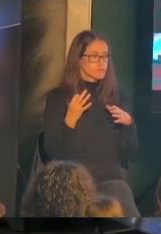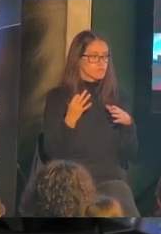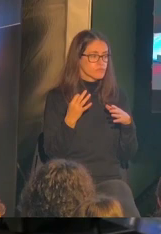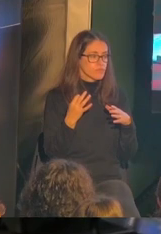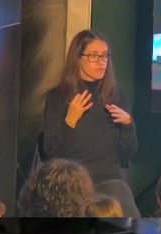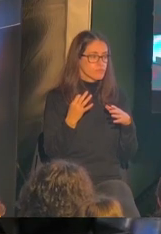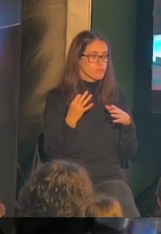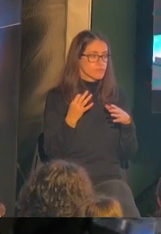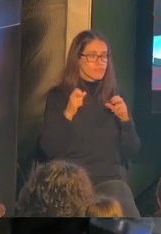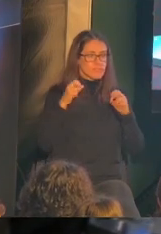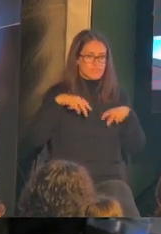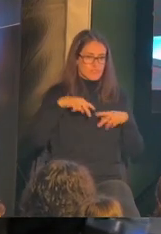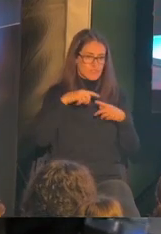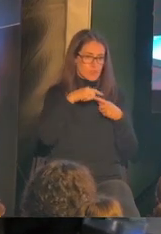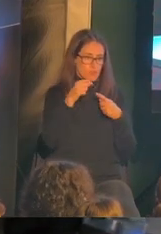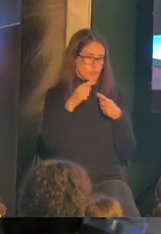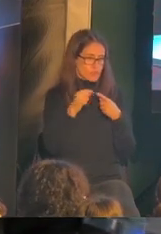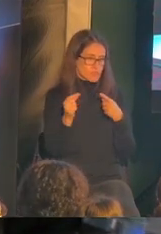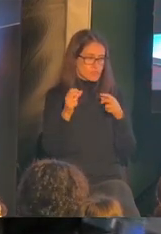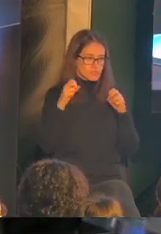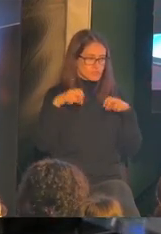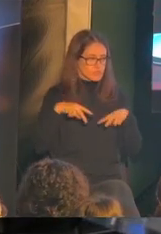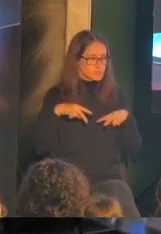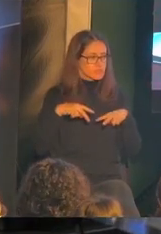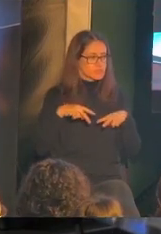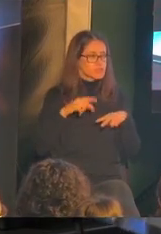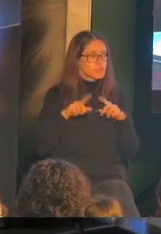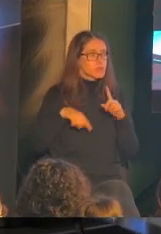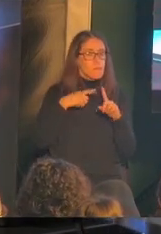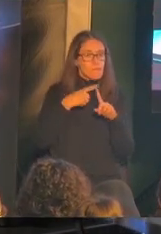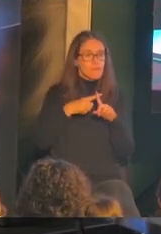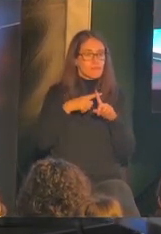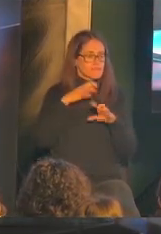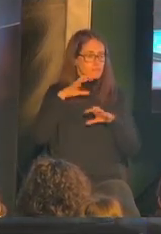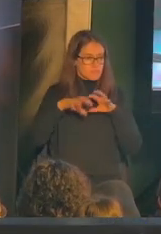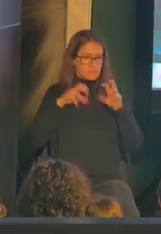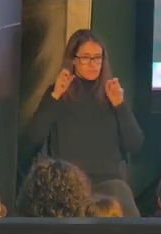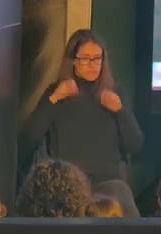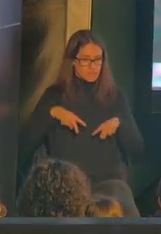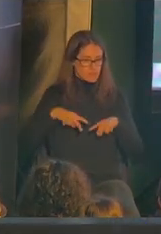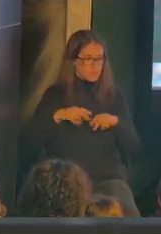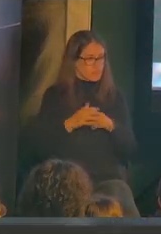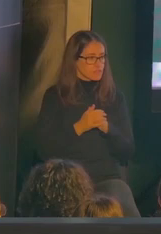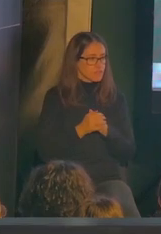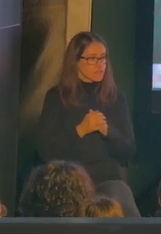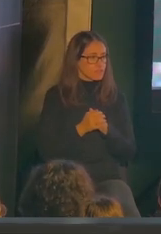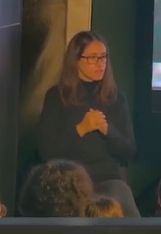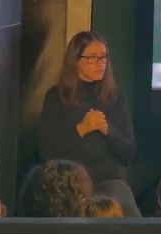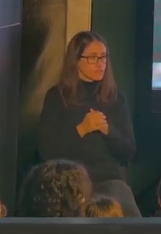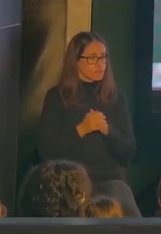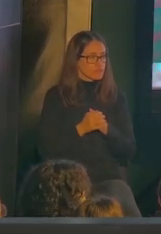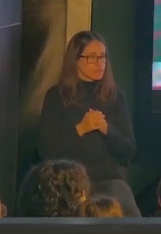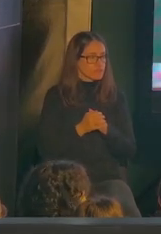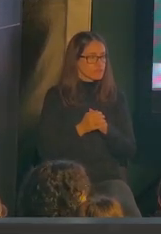serà sense gluten i vegà. Vale? Per aconseguir